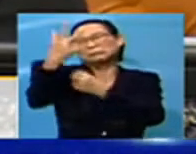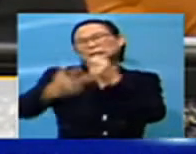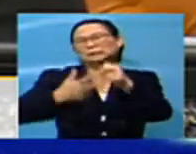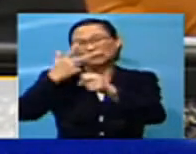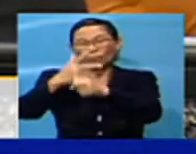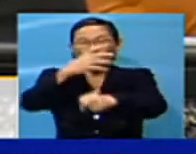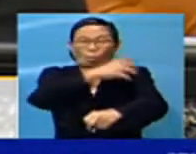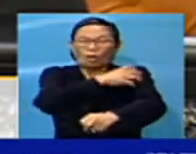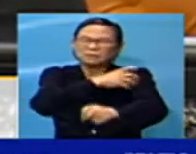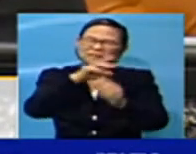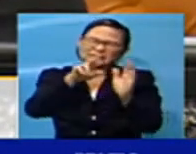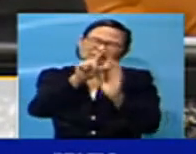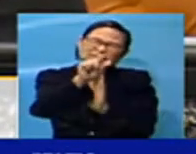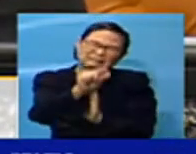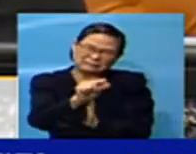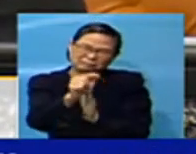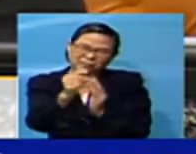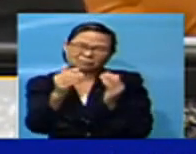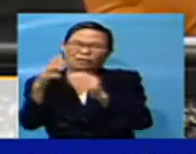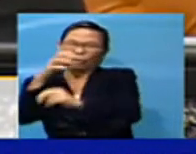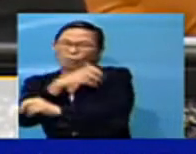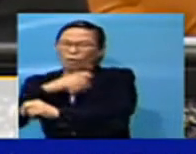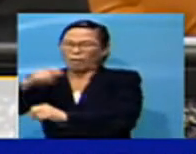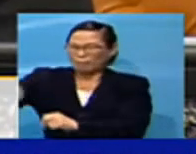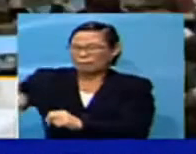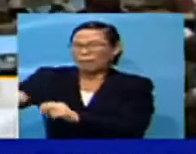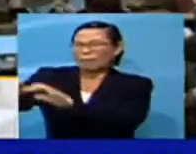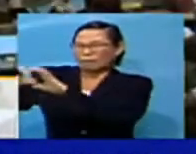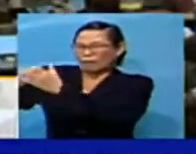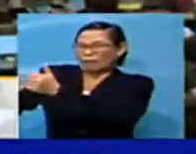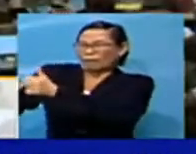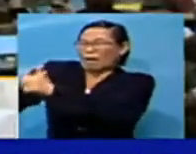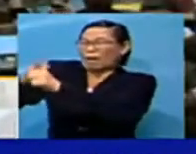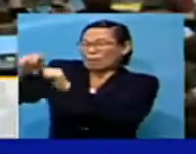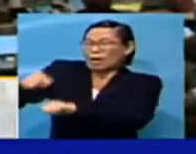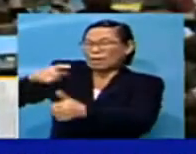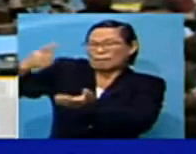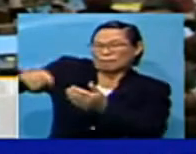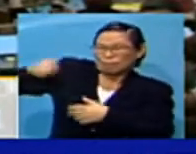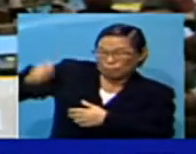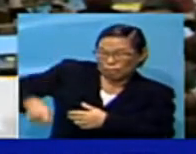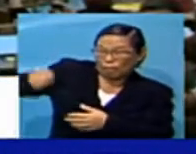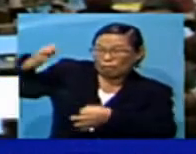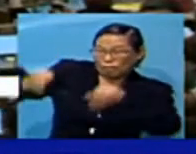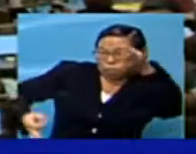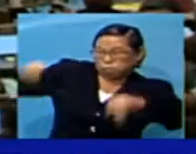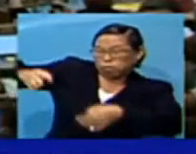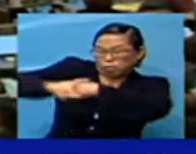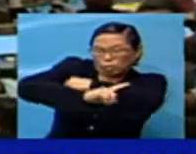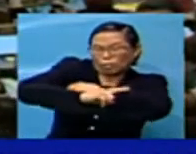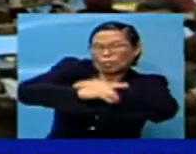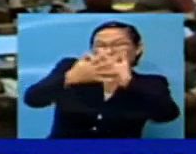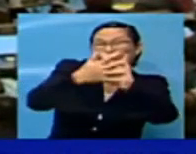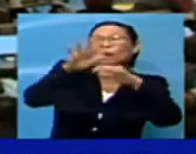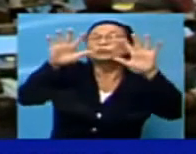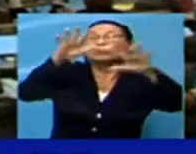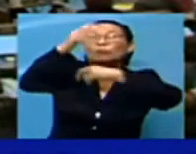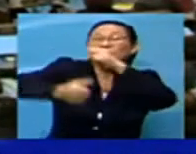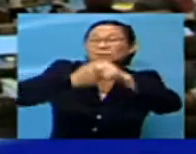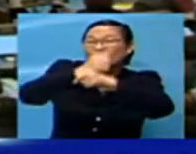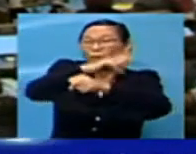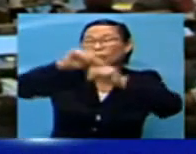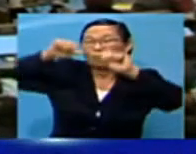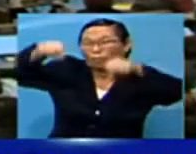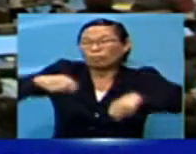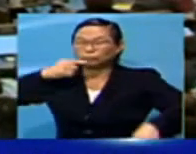Bidang kuasa itu masih rendah daripada bidang kuasa magistrat kelas pertama yang biasanya boleh membicarakan kes yang boleh dihukum dengan penjara 10 tahun dan